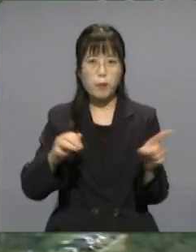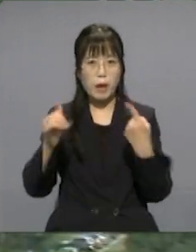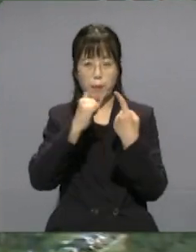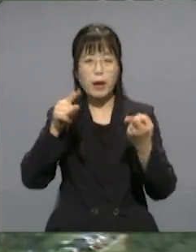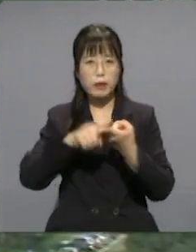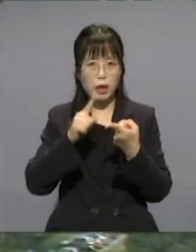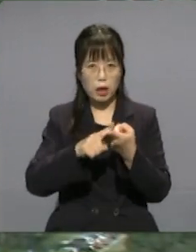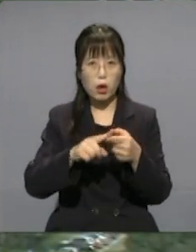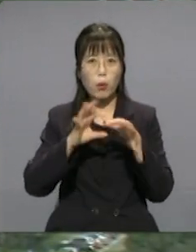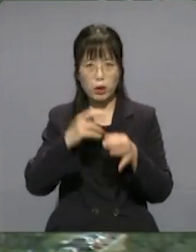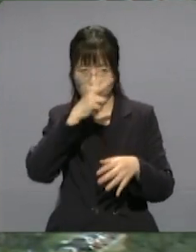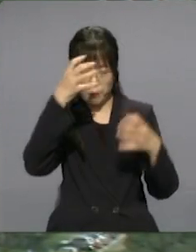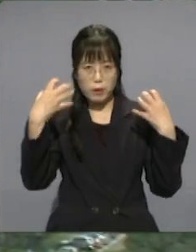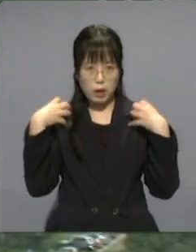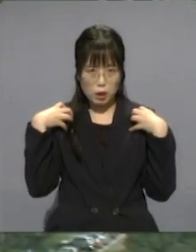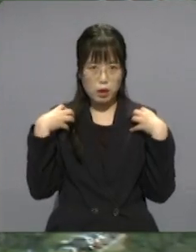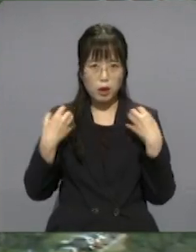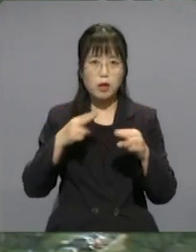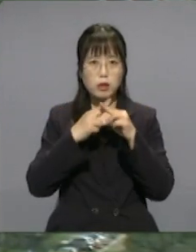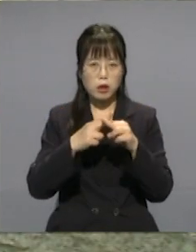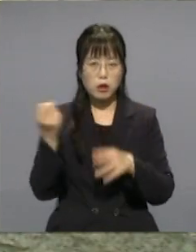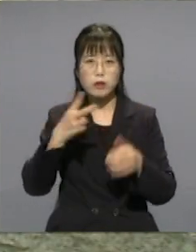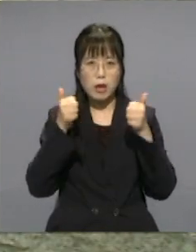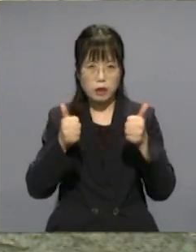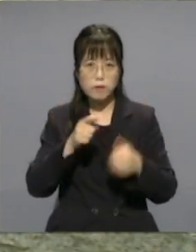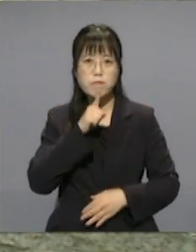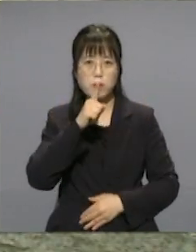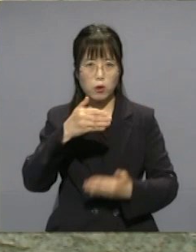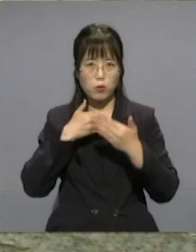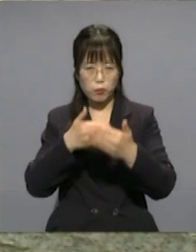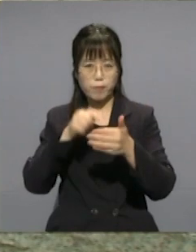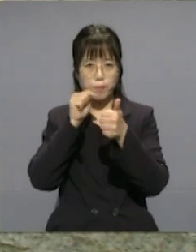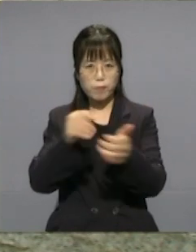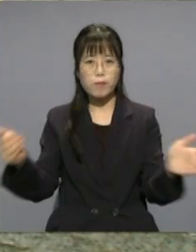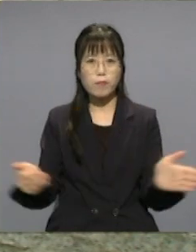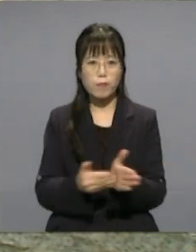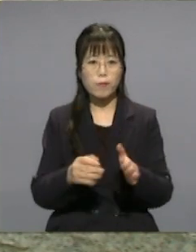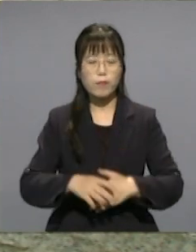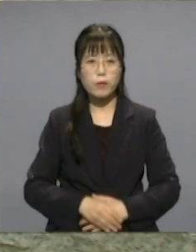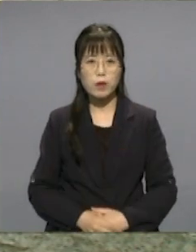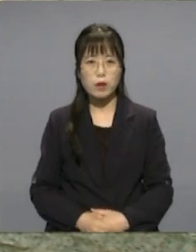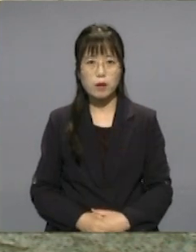대해 관할 검찰청에 직권 재심 청구 절차 착수를 지시했습니다.